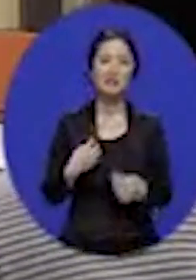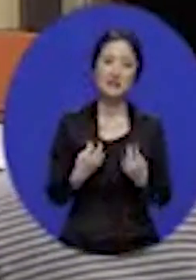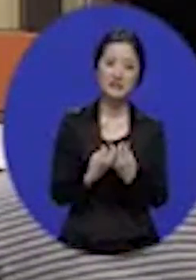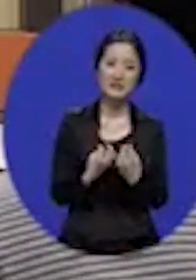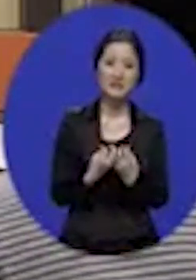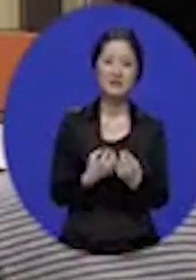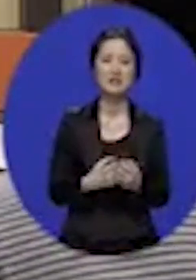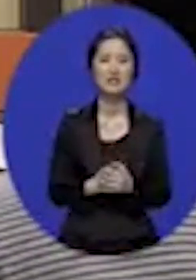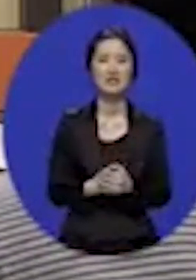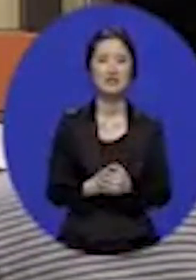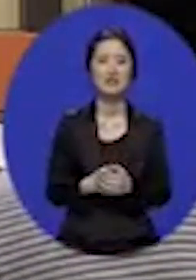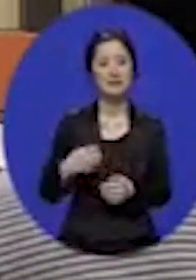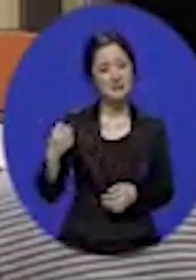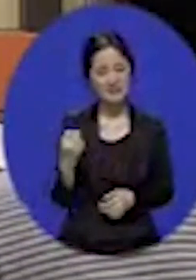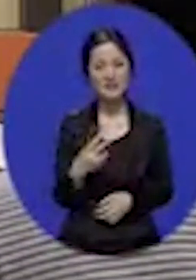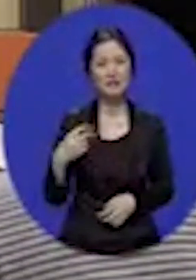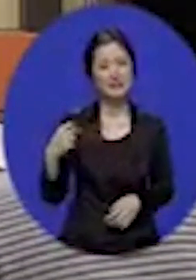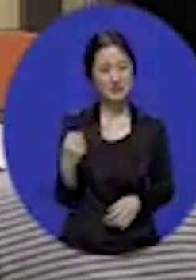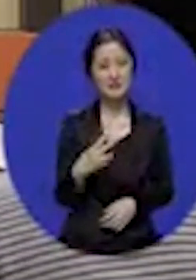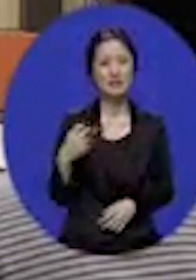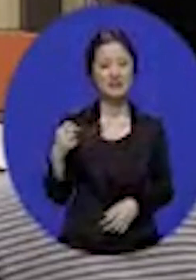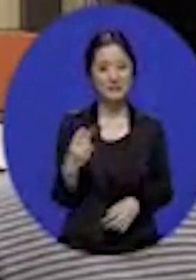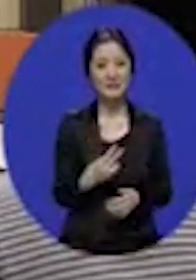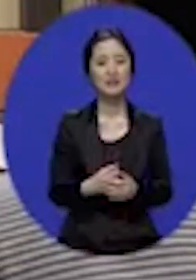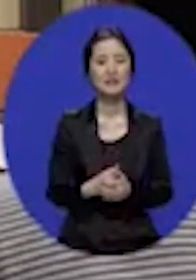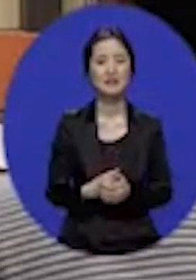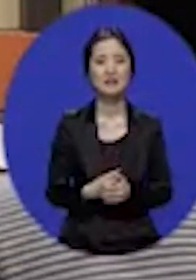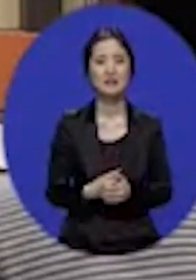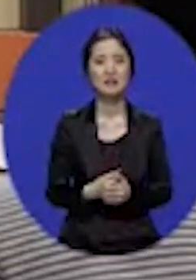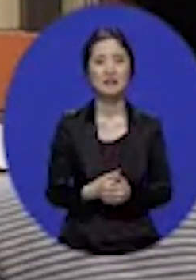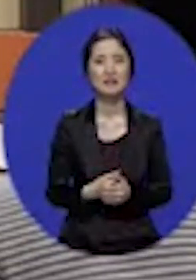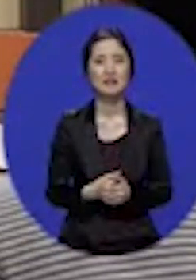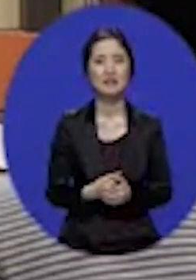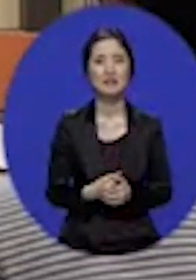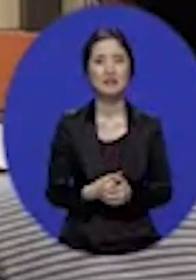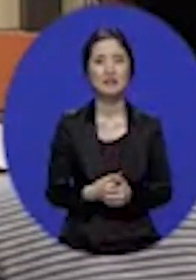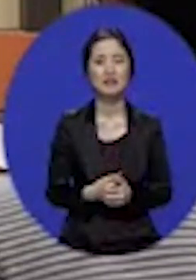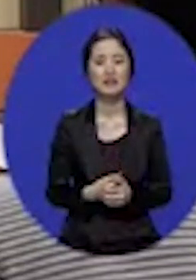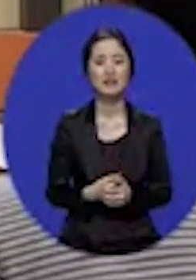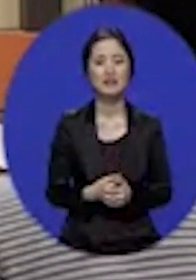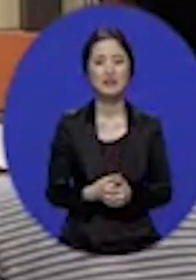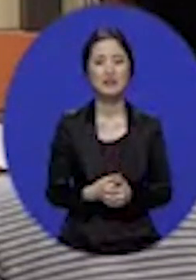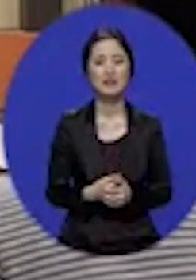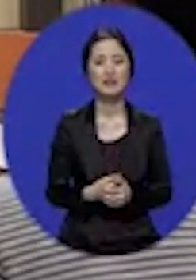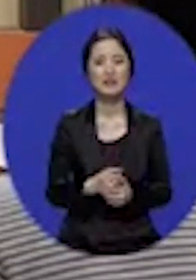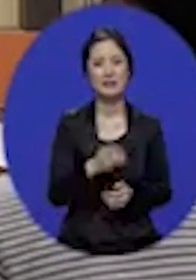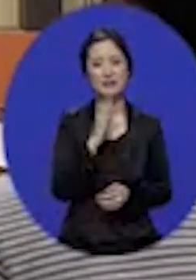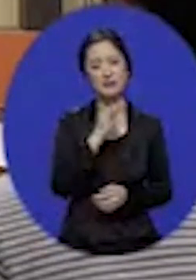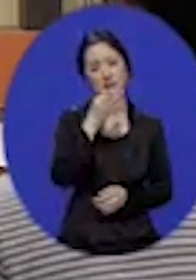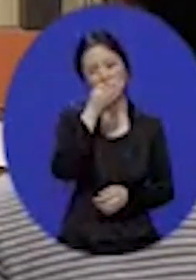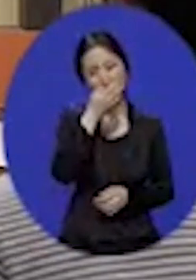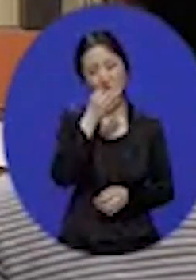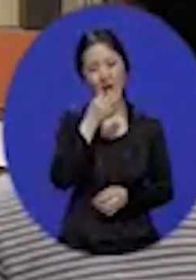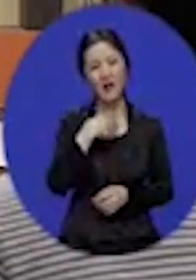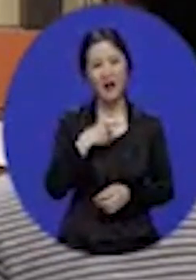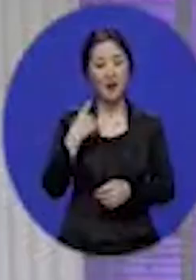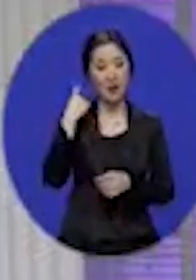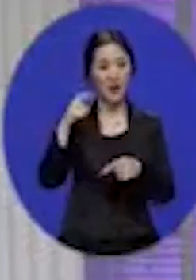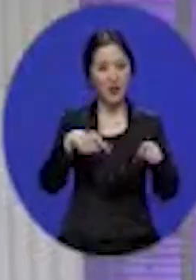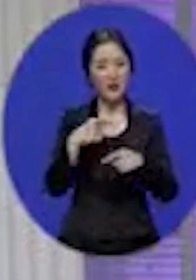차리고 또 하고. 진짜 누더기 같은 그 야구 중계